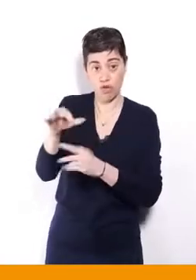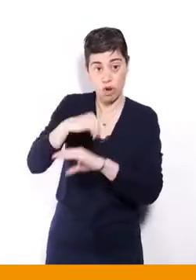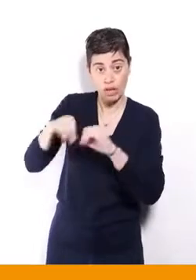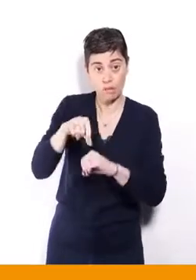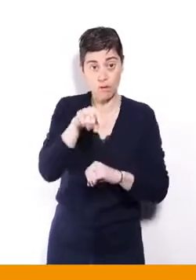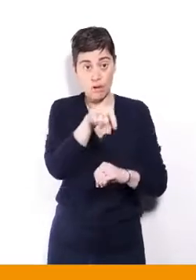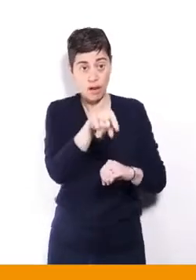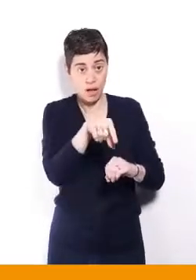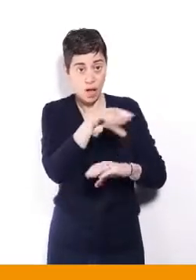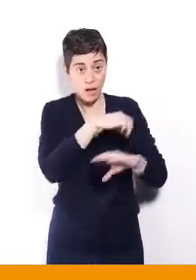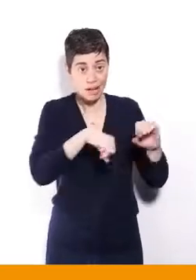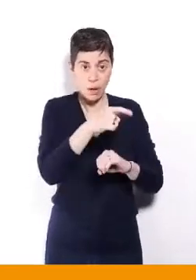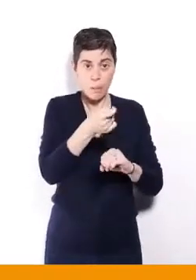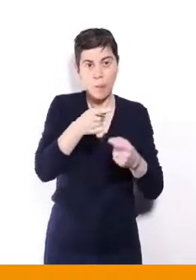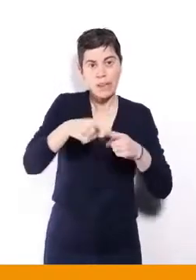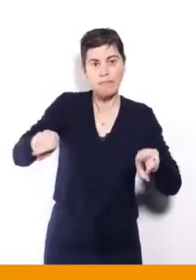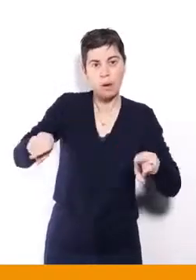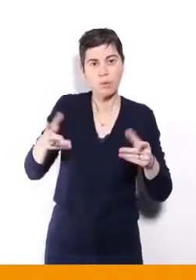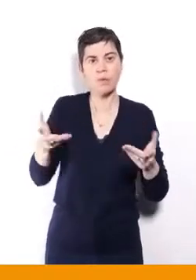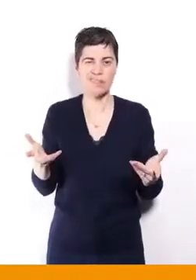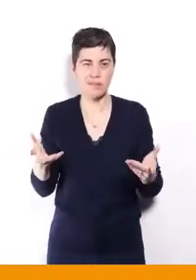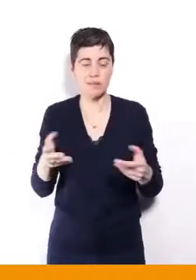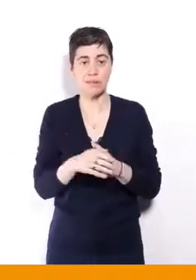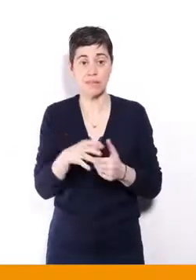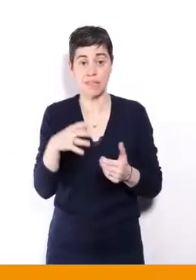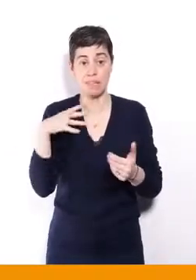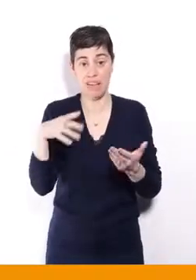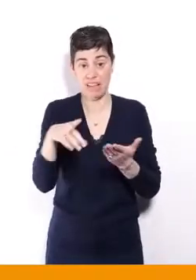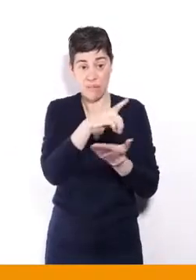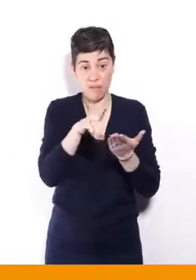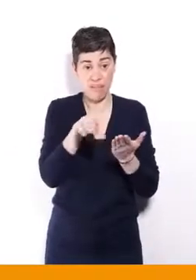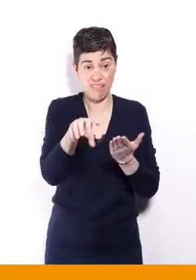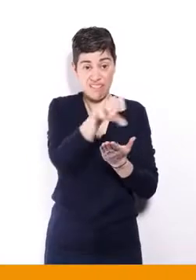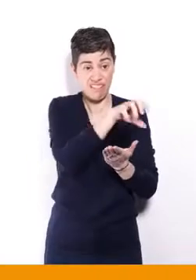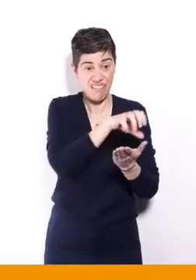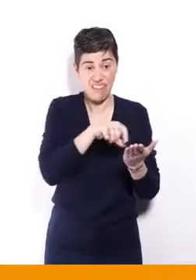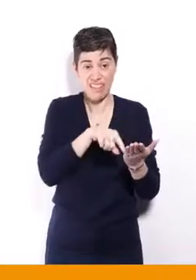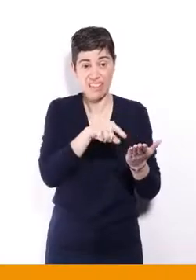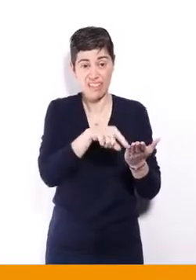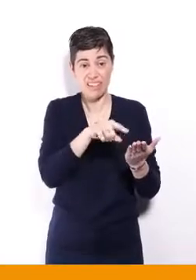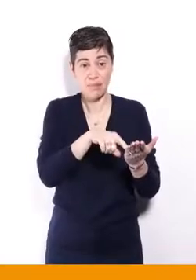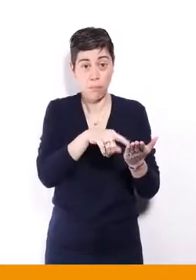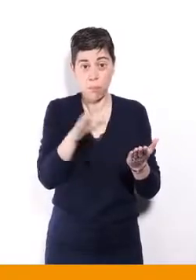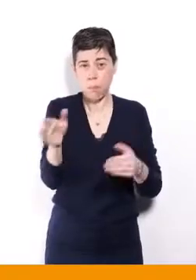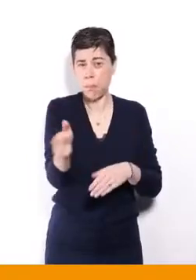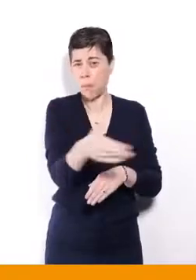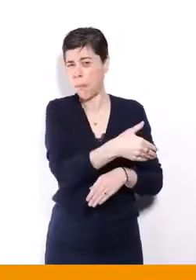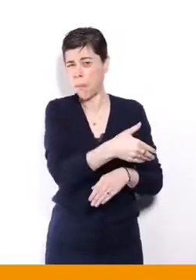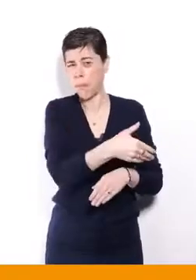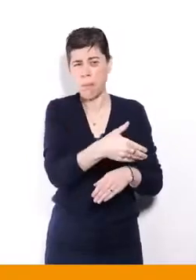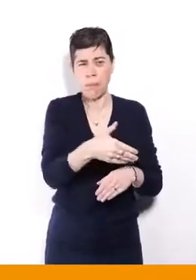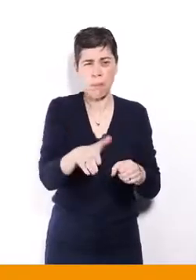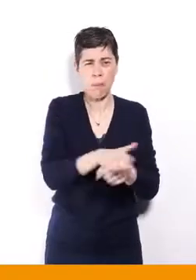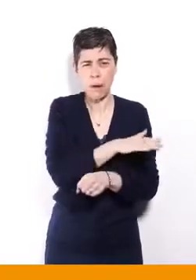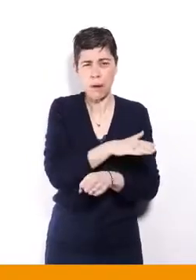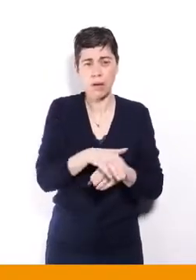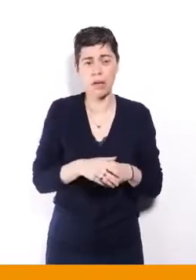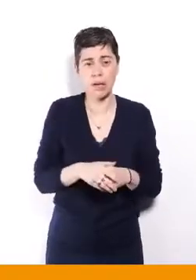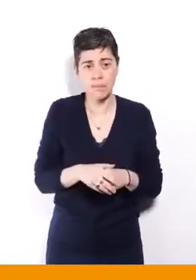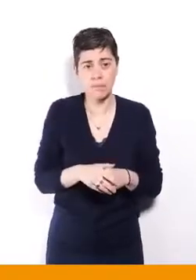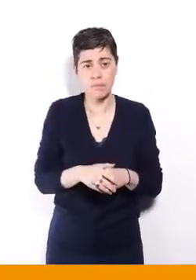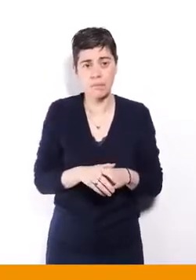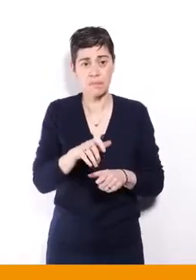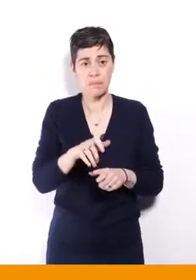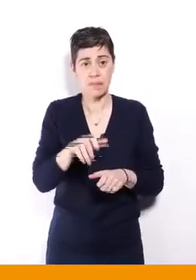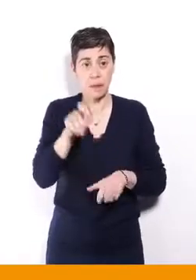réponses. Et puis, il y a des départements qui sont complètement oubliés. Et donc, si les candidats ne